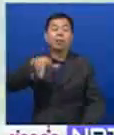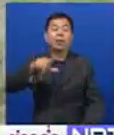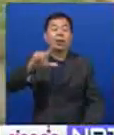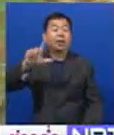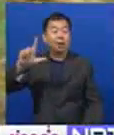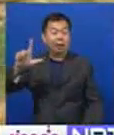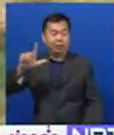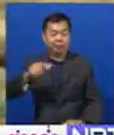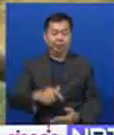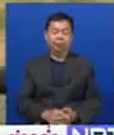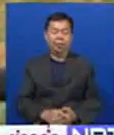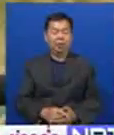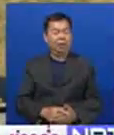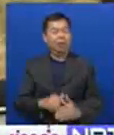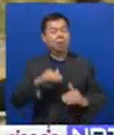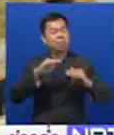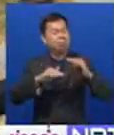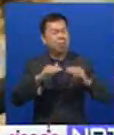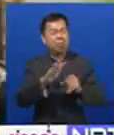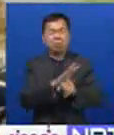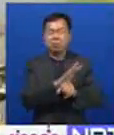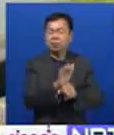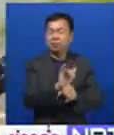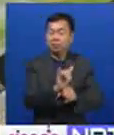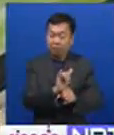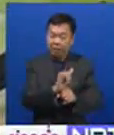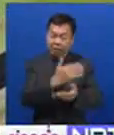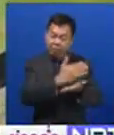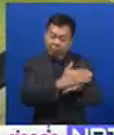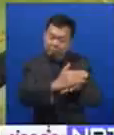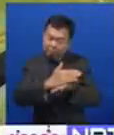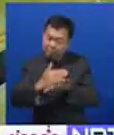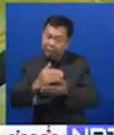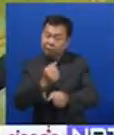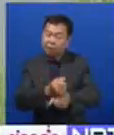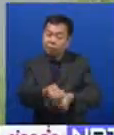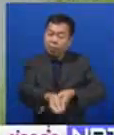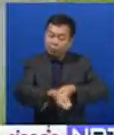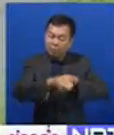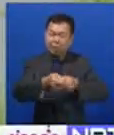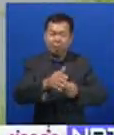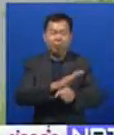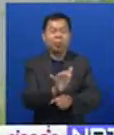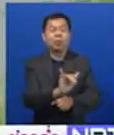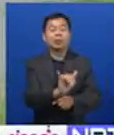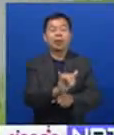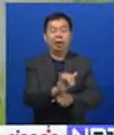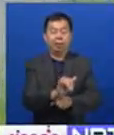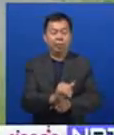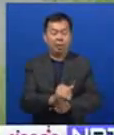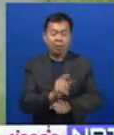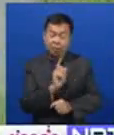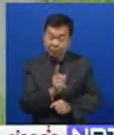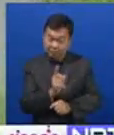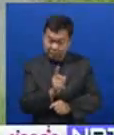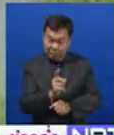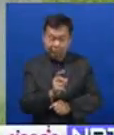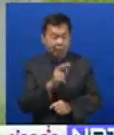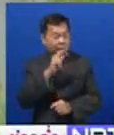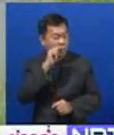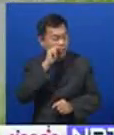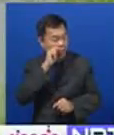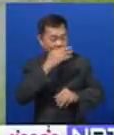มตรแต่นั่นก็ยังไม่เพียงพอที่จะระบายน้ำไปให้เกษตรกรใช้ในการเกษตรเนื่องจากปกติแล้วหากจะระบายน้ำ